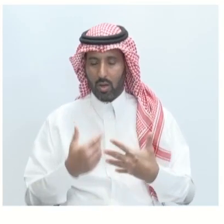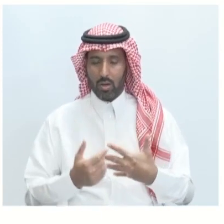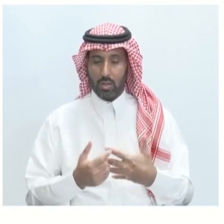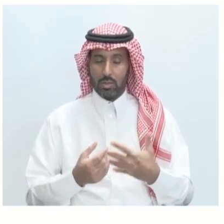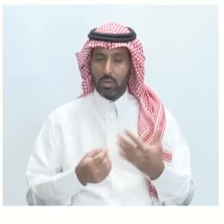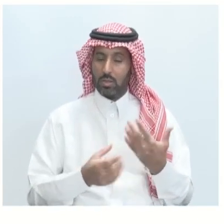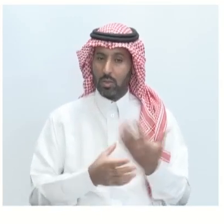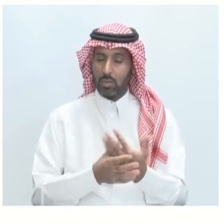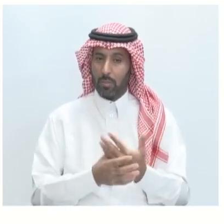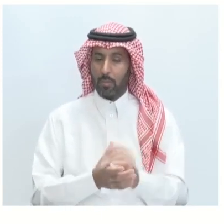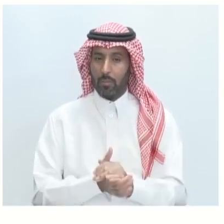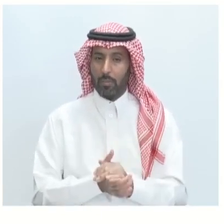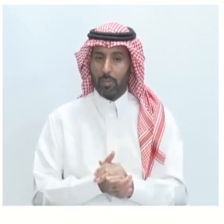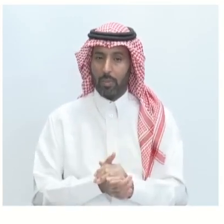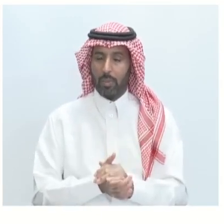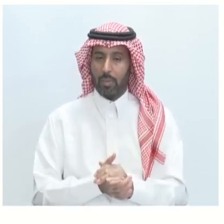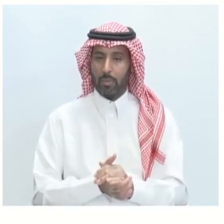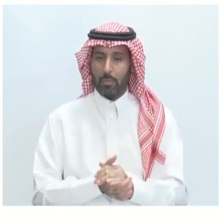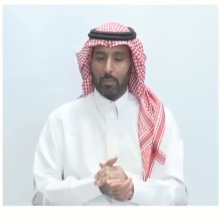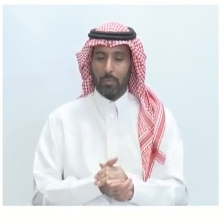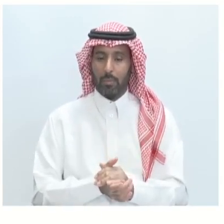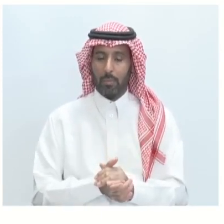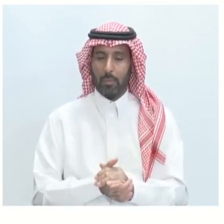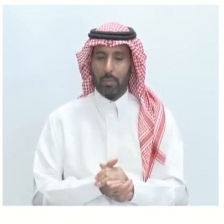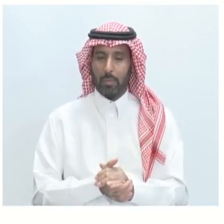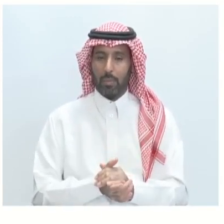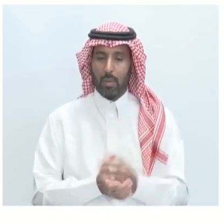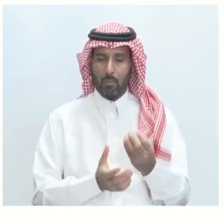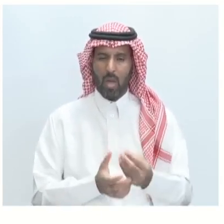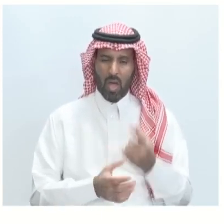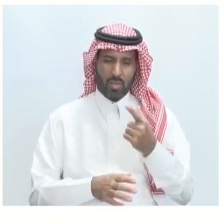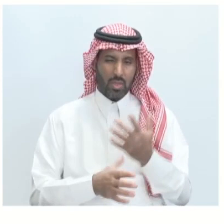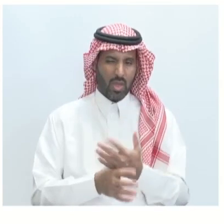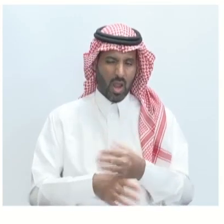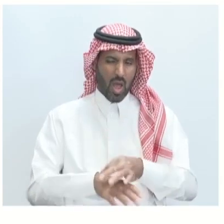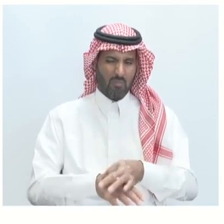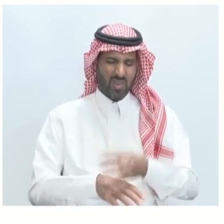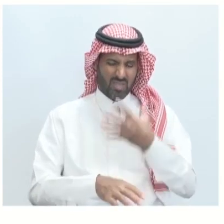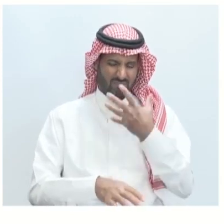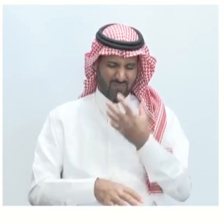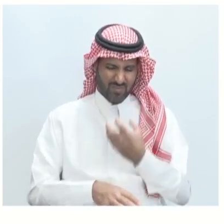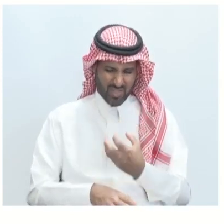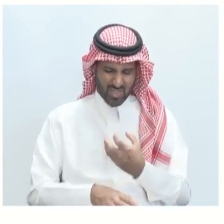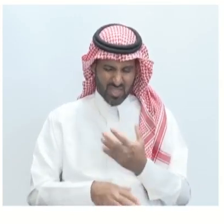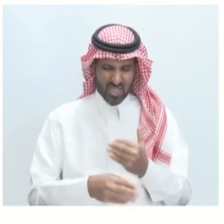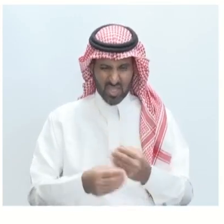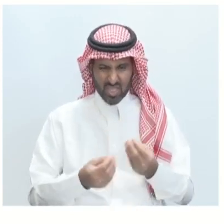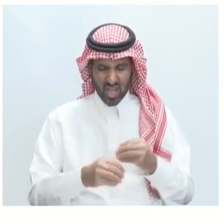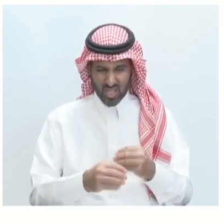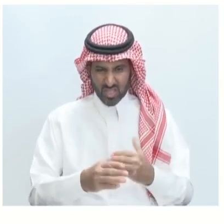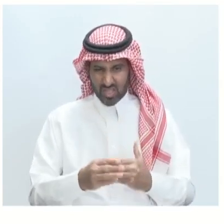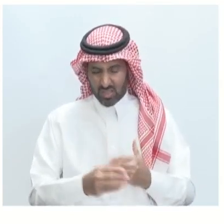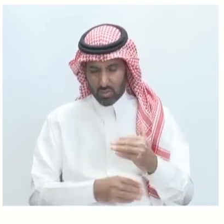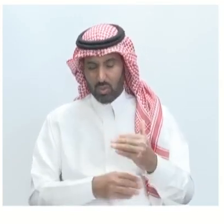ينتج عنها احسنتم بعض الامراض النفسيه اذا تجاوزت